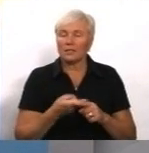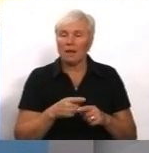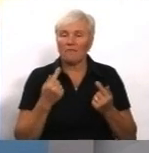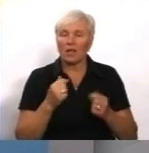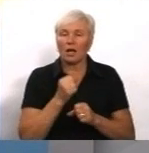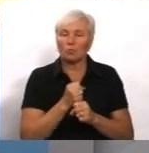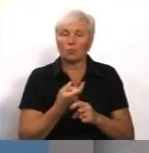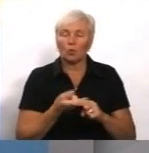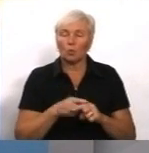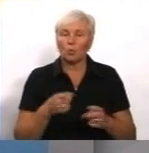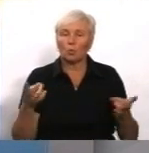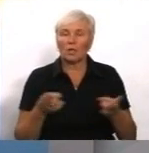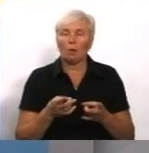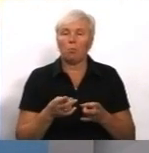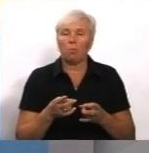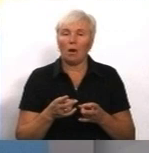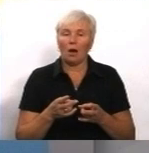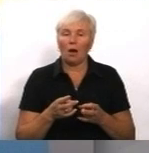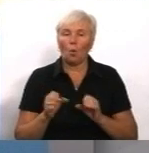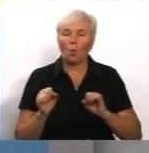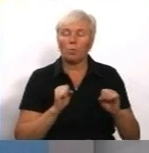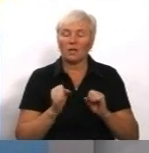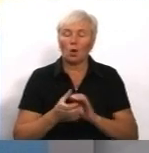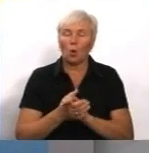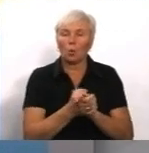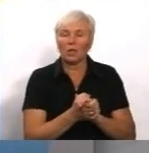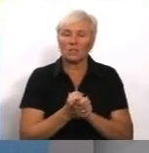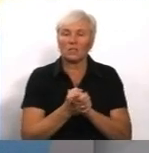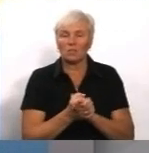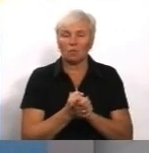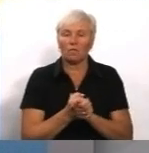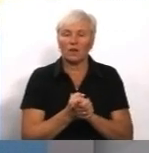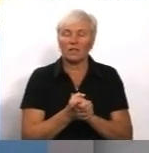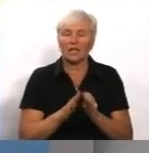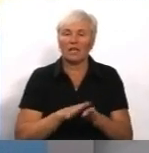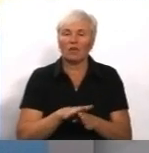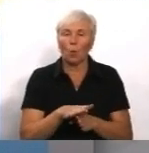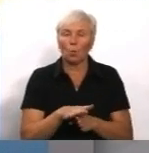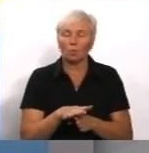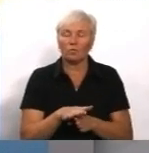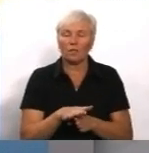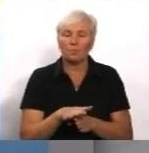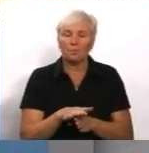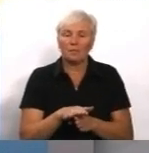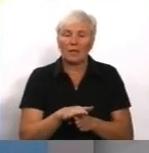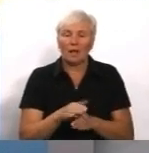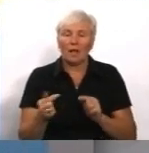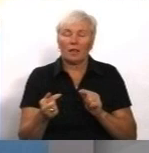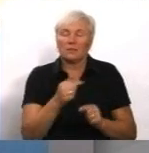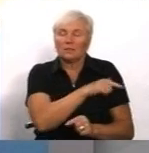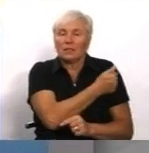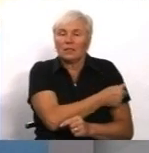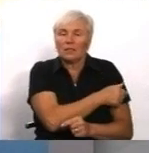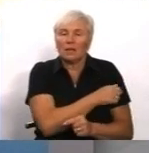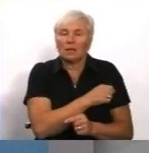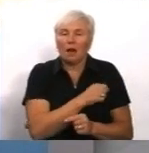треба управлінням організовувати, мало того, і ще виконувати. Фітосанітарне забезпечення, тут і карантинні